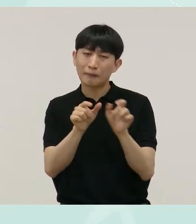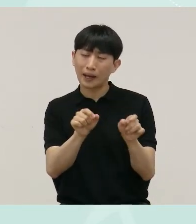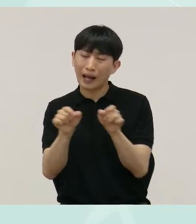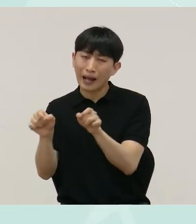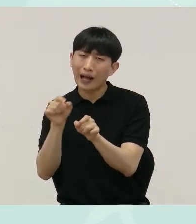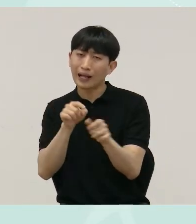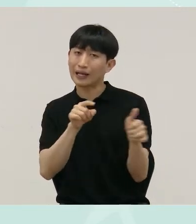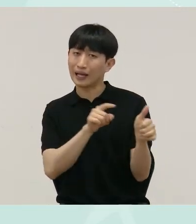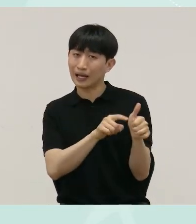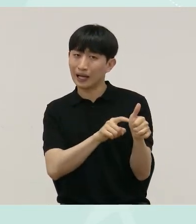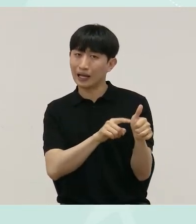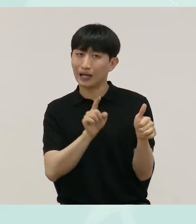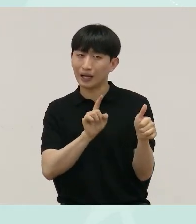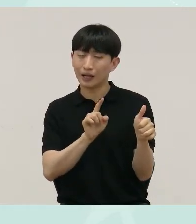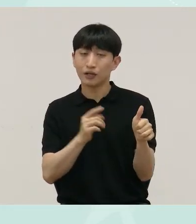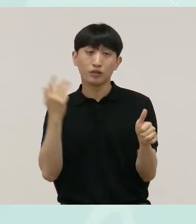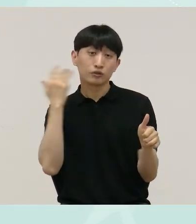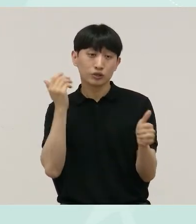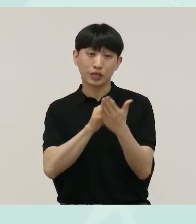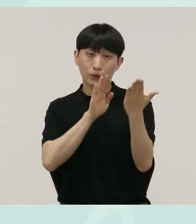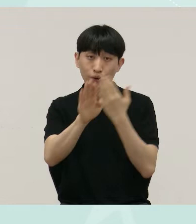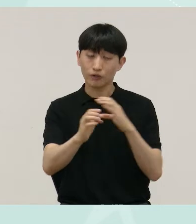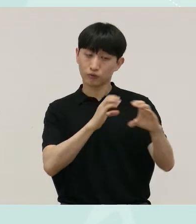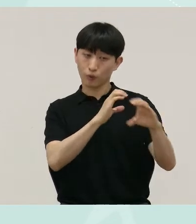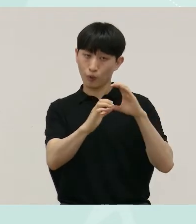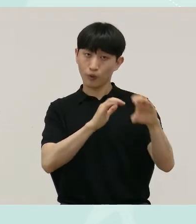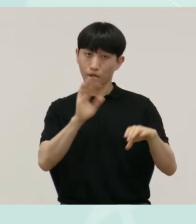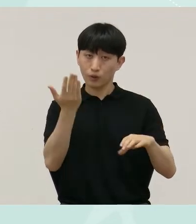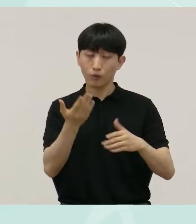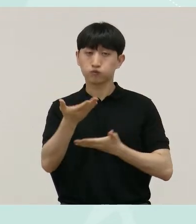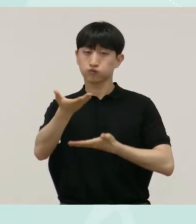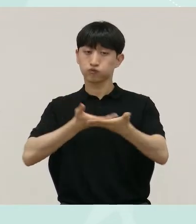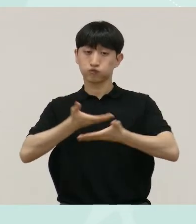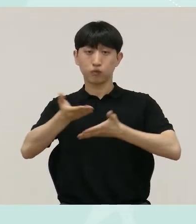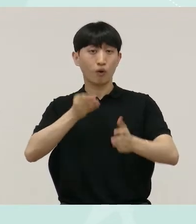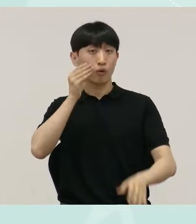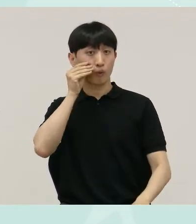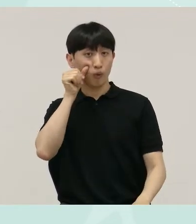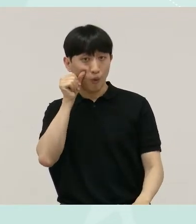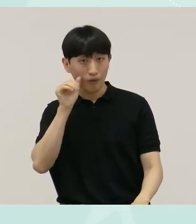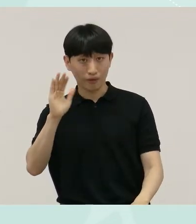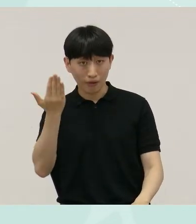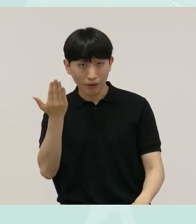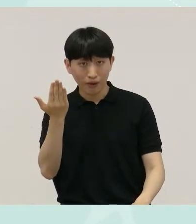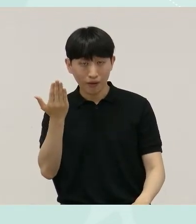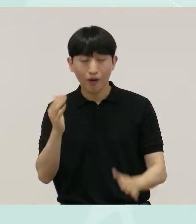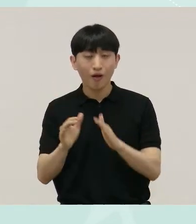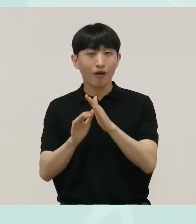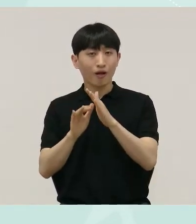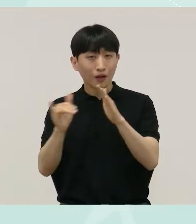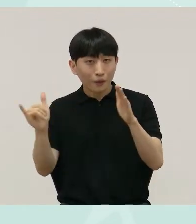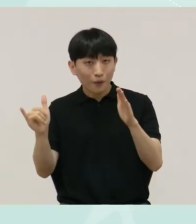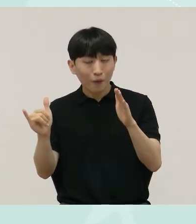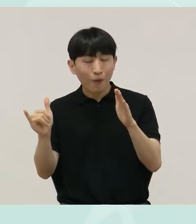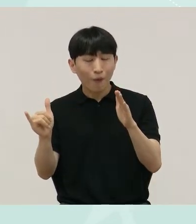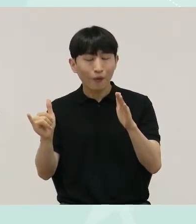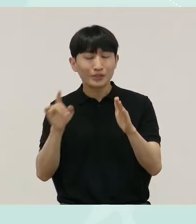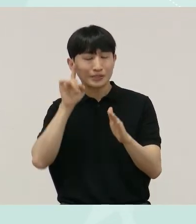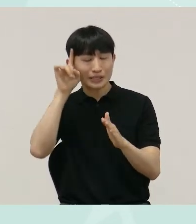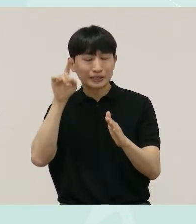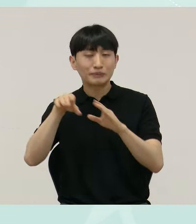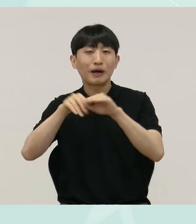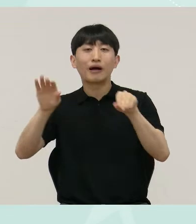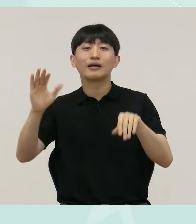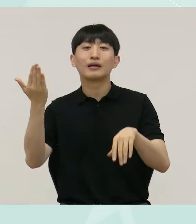후에 커뮤니케이션 기술과 상호작용이 늘어서 환자 가족들의 스트레스가 줄었다는 리포트가 있기 때문에 무조건 이 경우에도 수술을 배제하거나 그럴